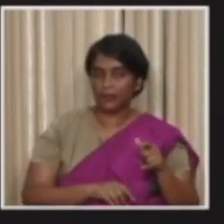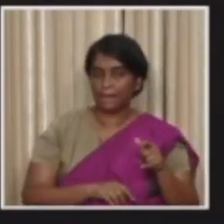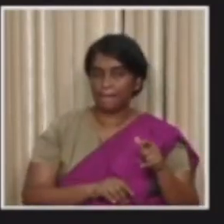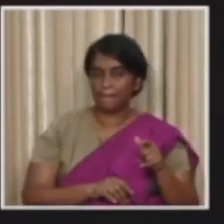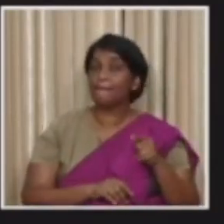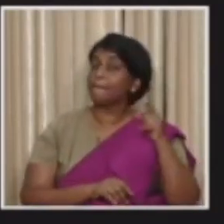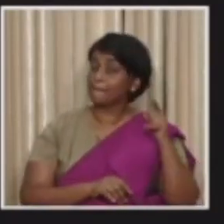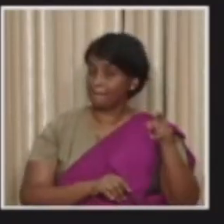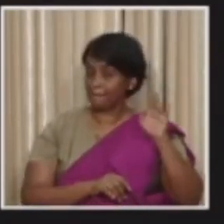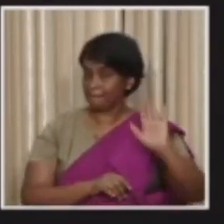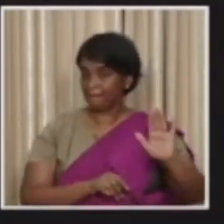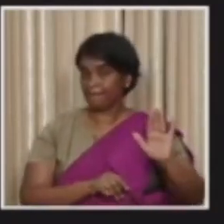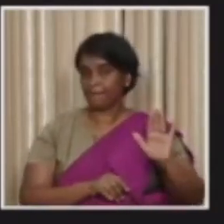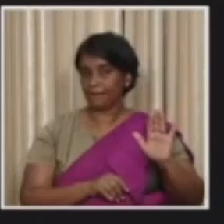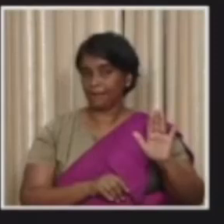ඒ